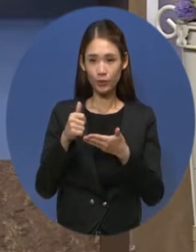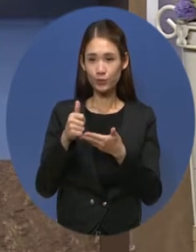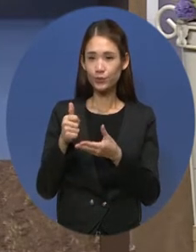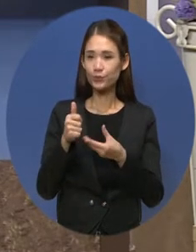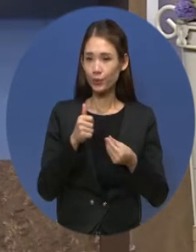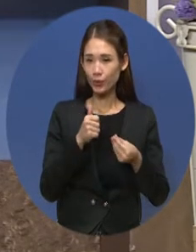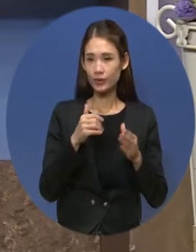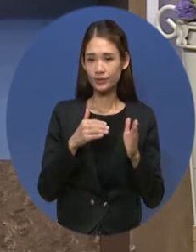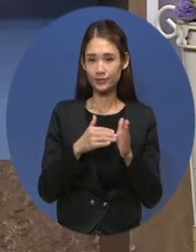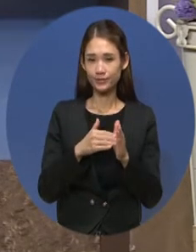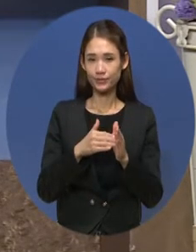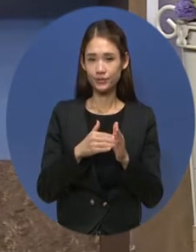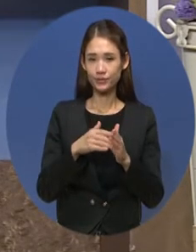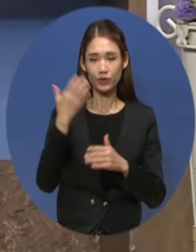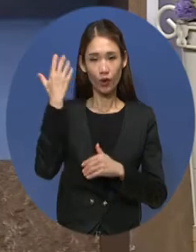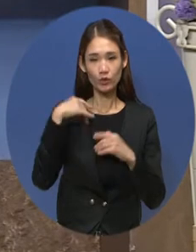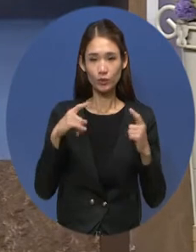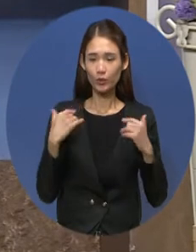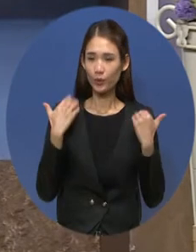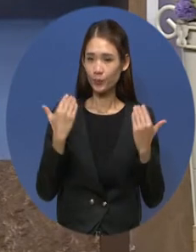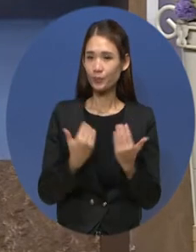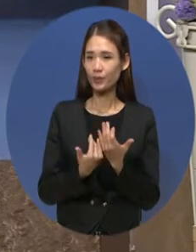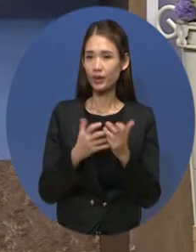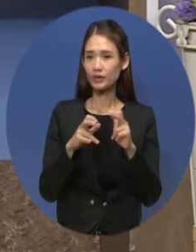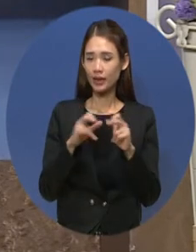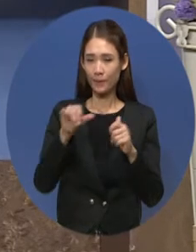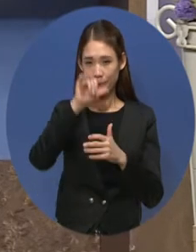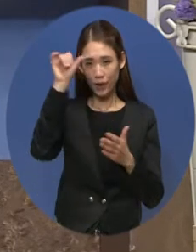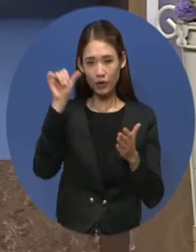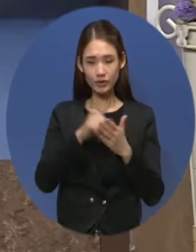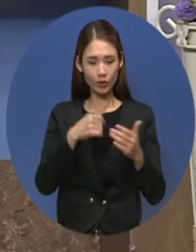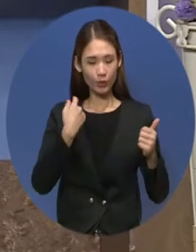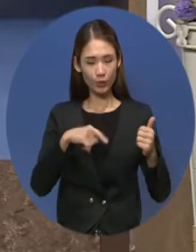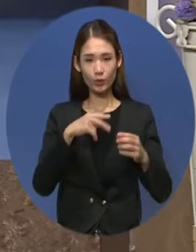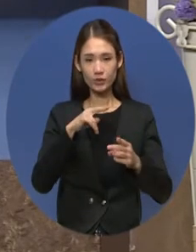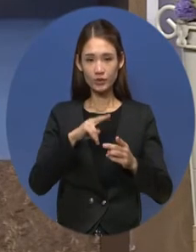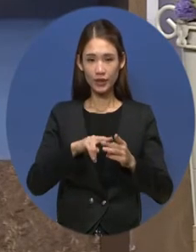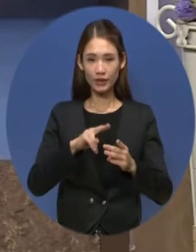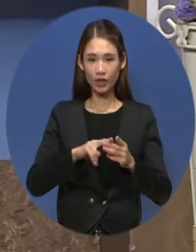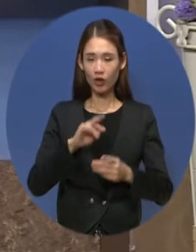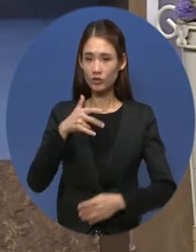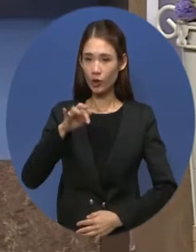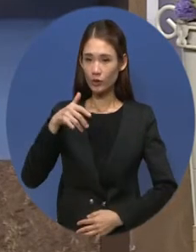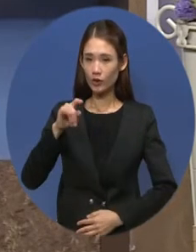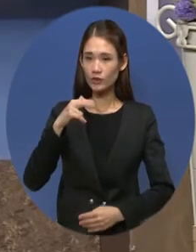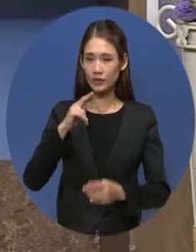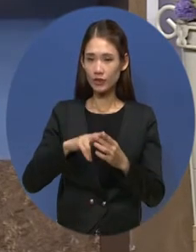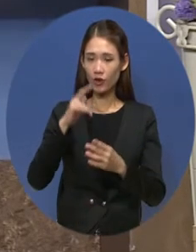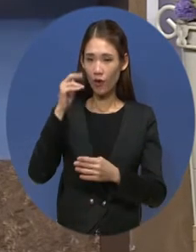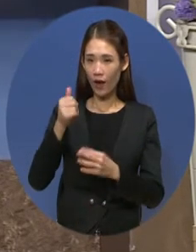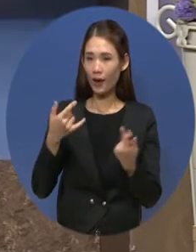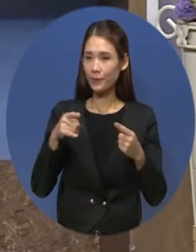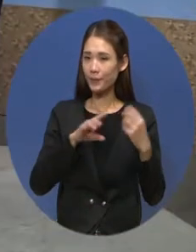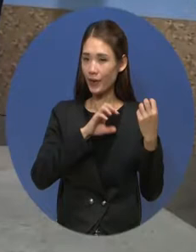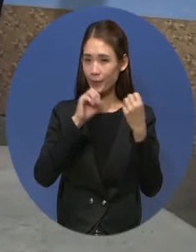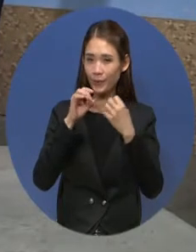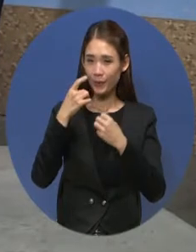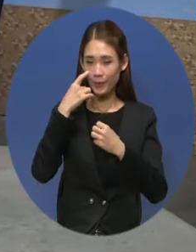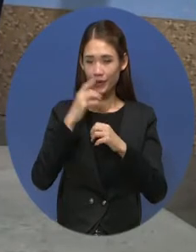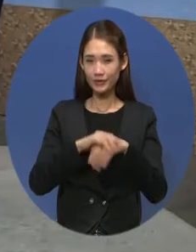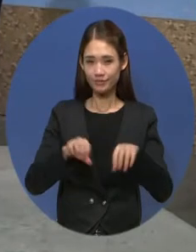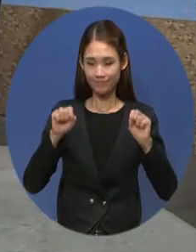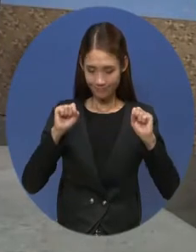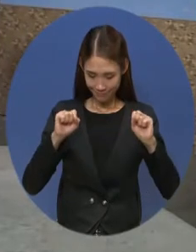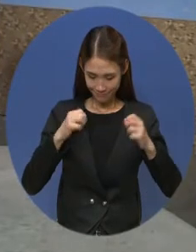모셨습니다 영등포와 발달 장이 평생 교육 센터 허성진 센터 장인과 함께 이야기 나눠보겠습니다 사장 아닙